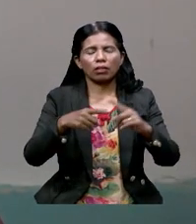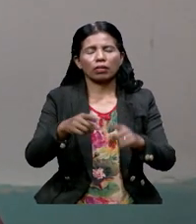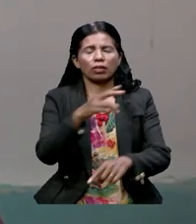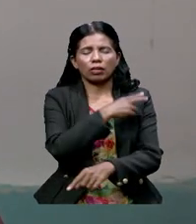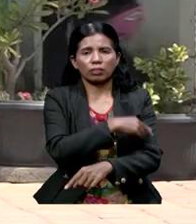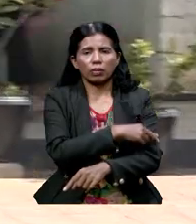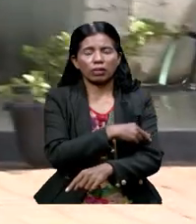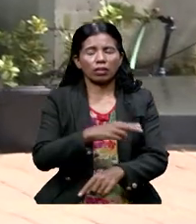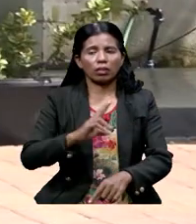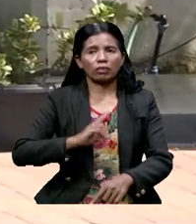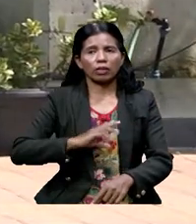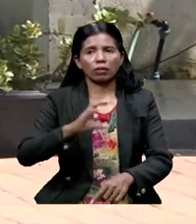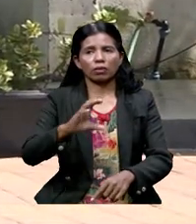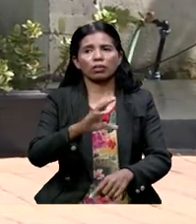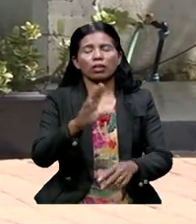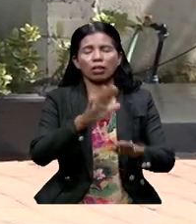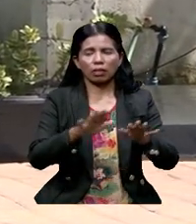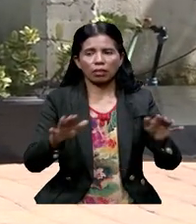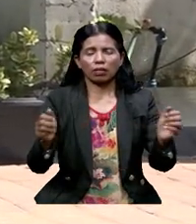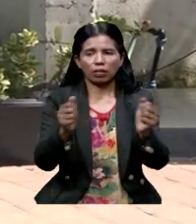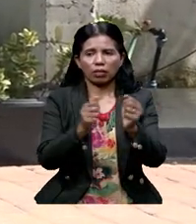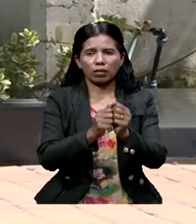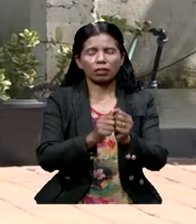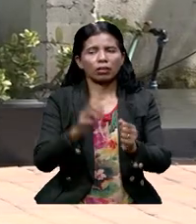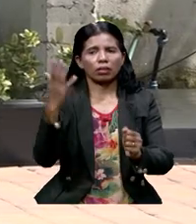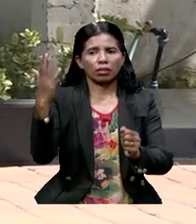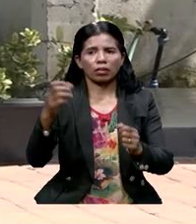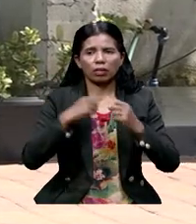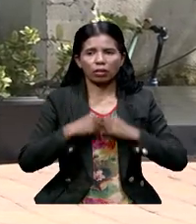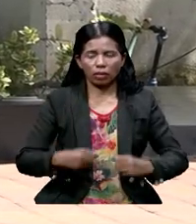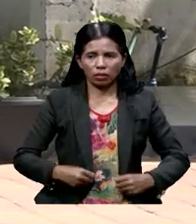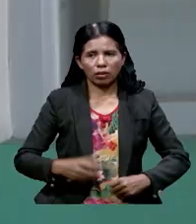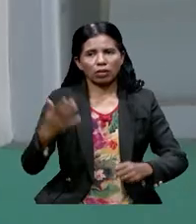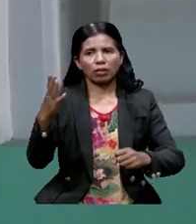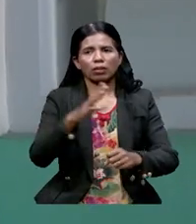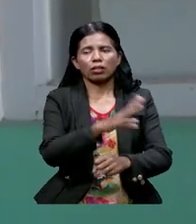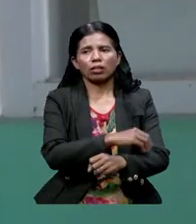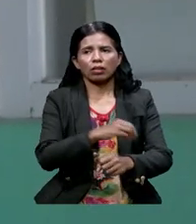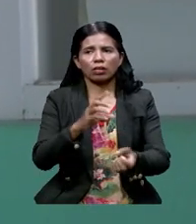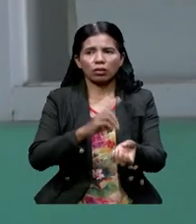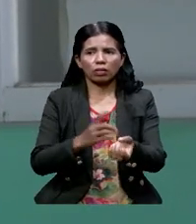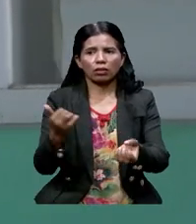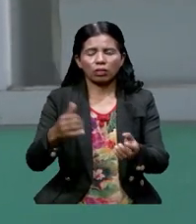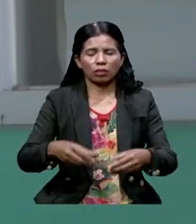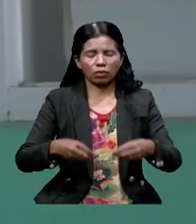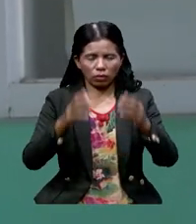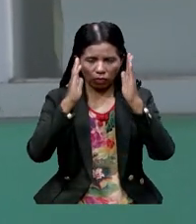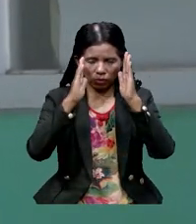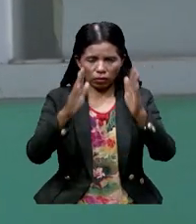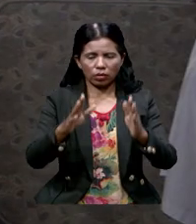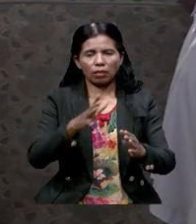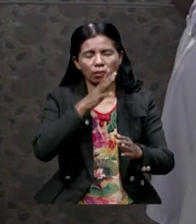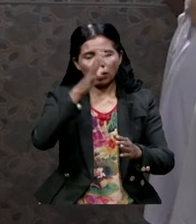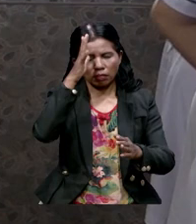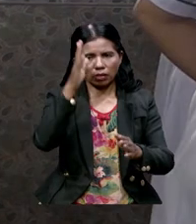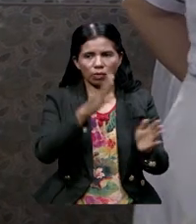Saudi Veracruz detekta la barik ne be halo tratamento ia sentru Saudi refere pessoal Saudi sira fa konselamento ba inan amang